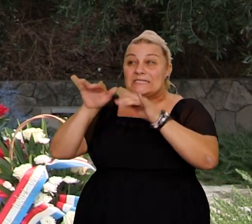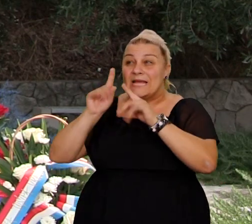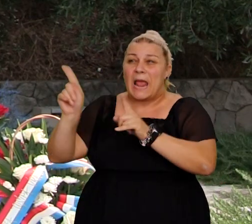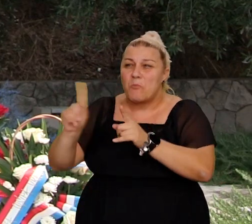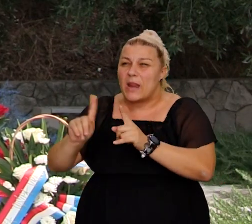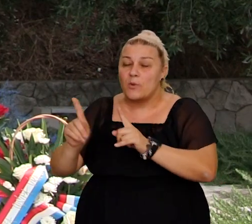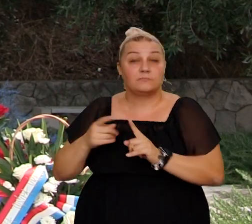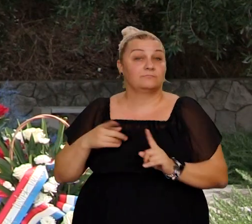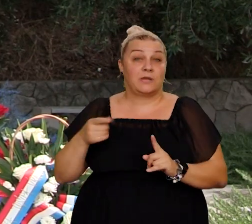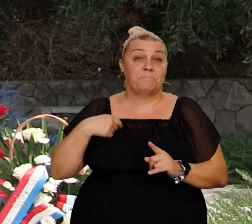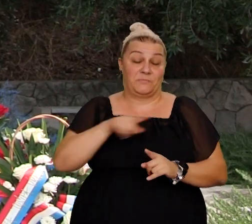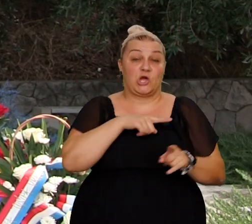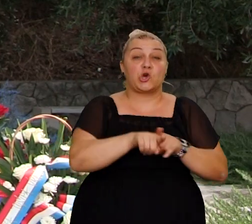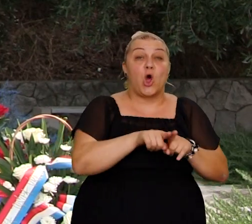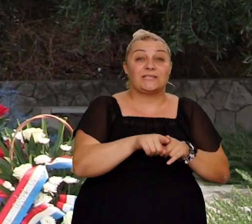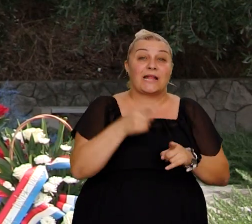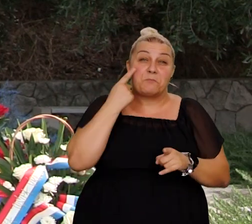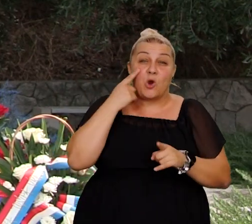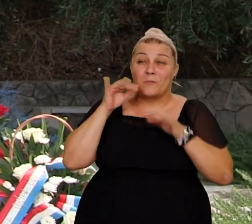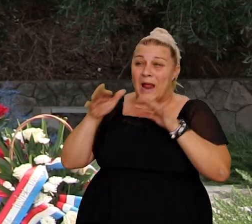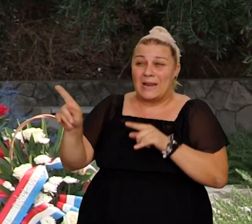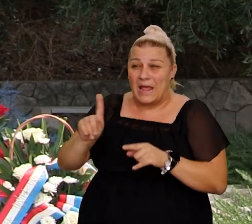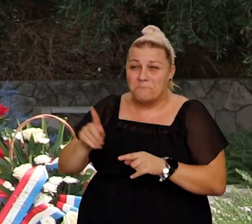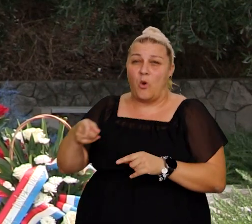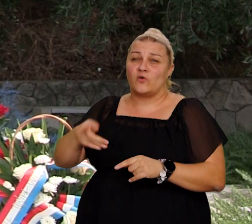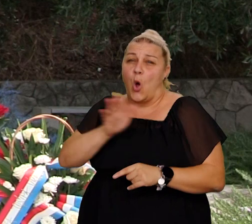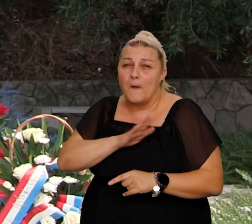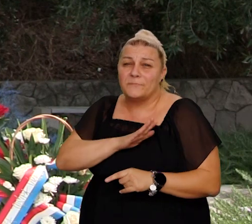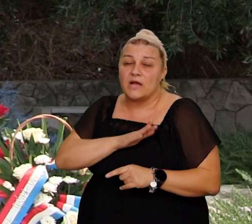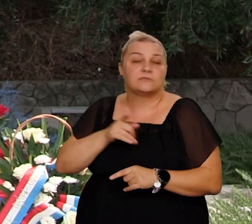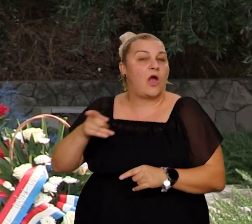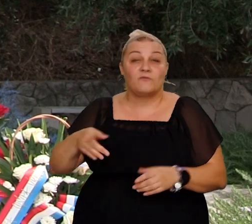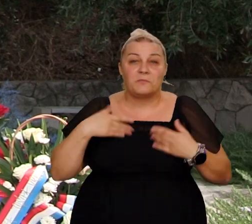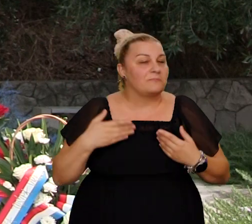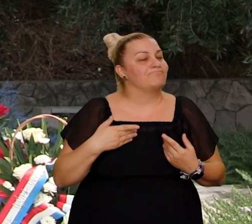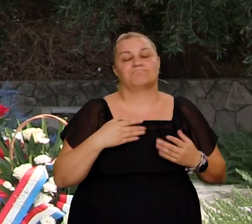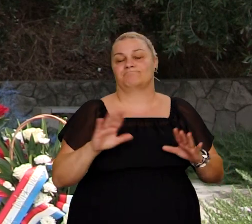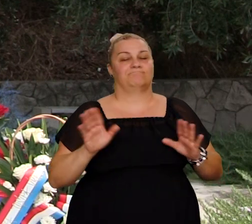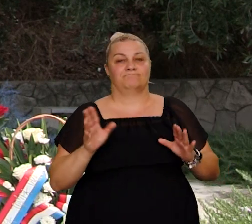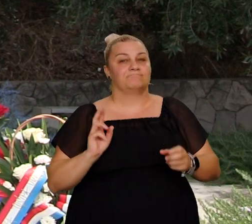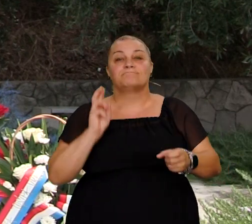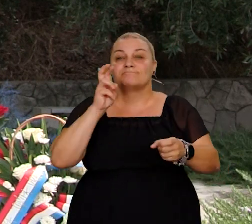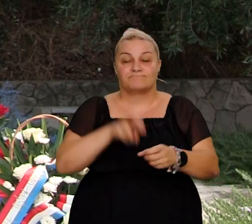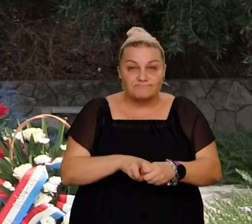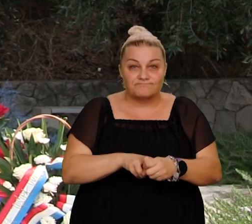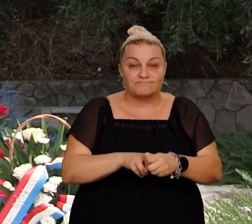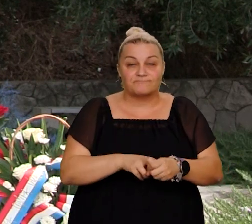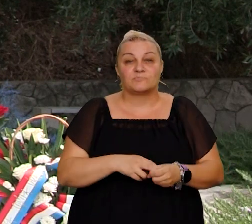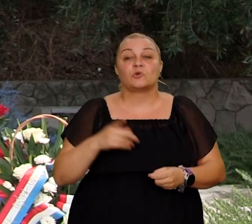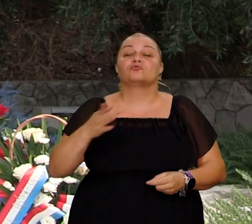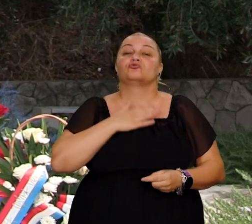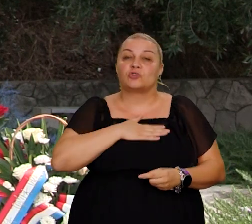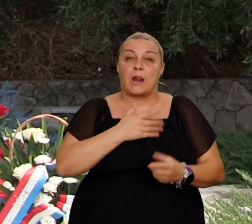nemoj, opasno je i tako dalje, što mi roditelji radimo. Ali tu mladost više niko nije